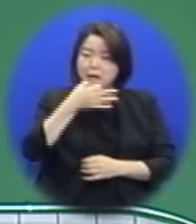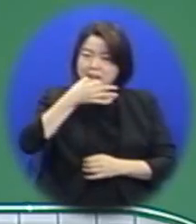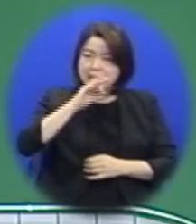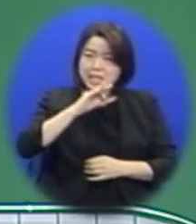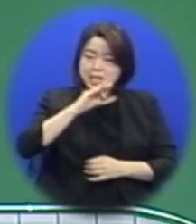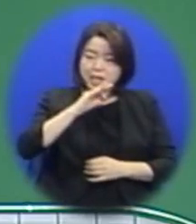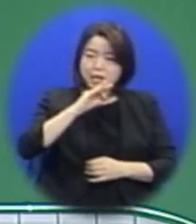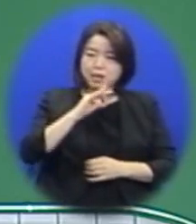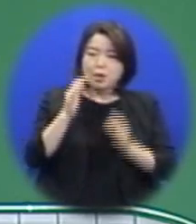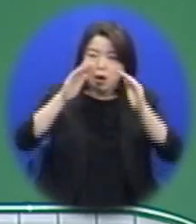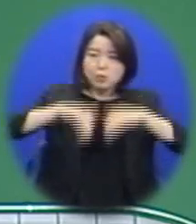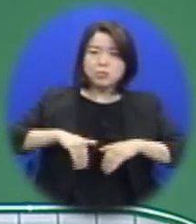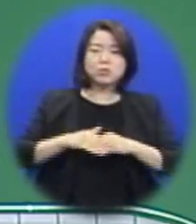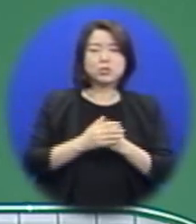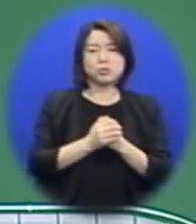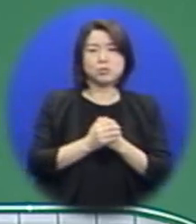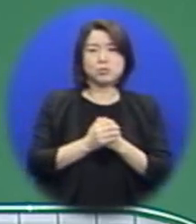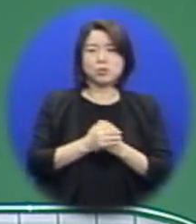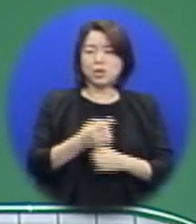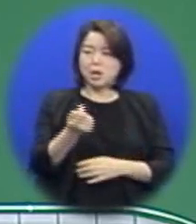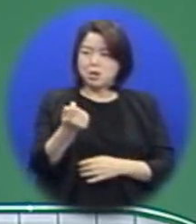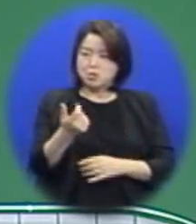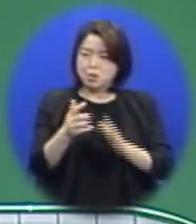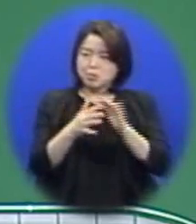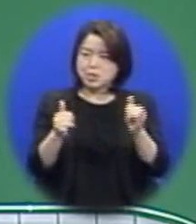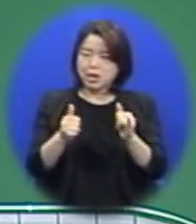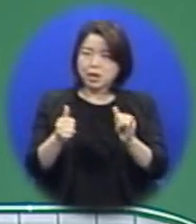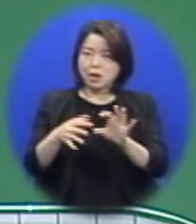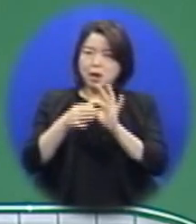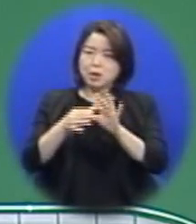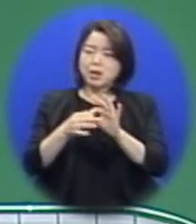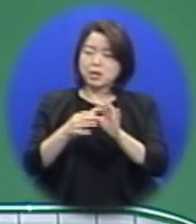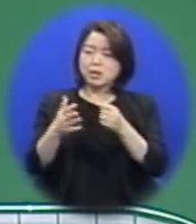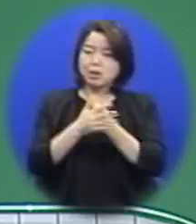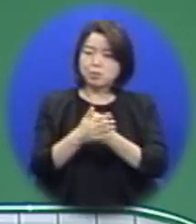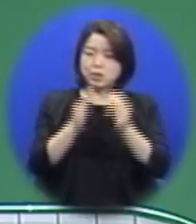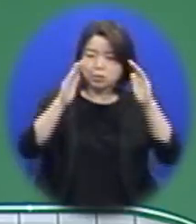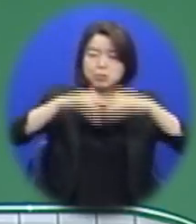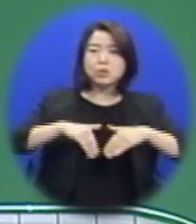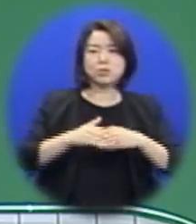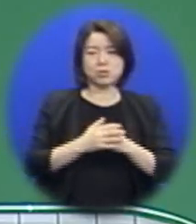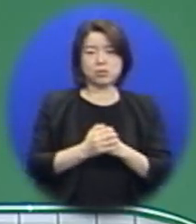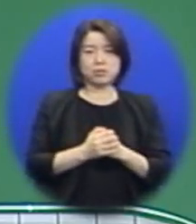무너지고 조그만 사랑과의 인간관계 때문에 무너지고.